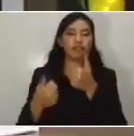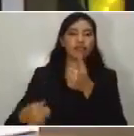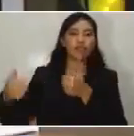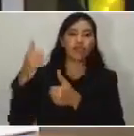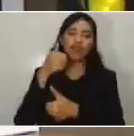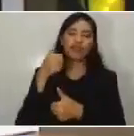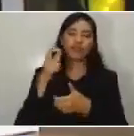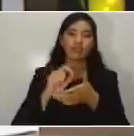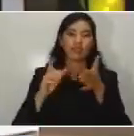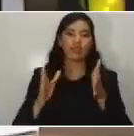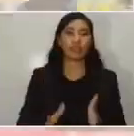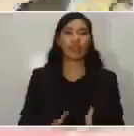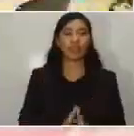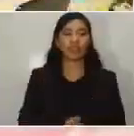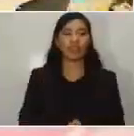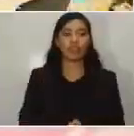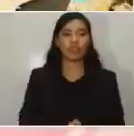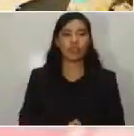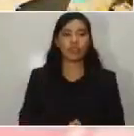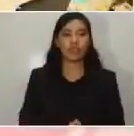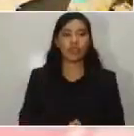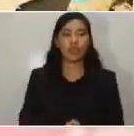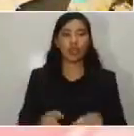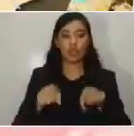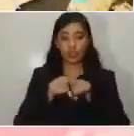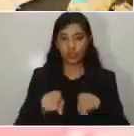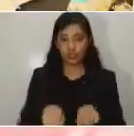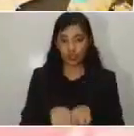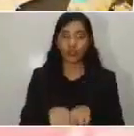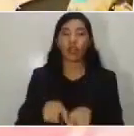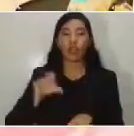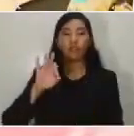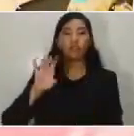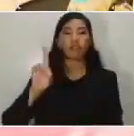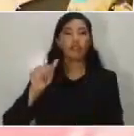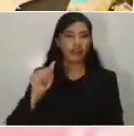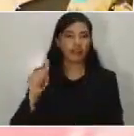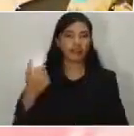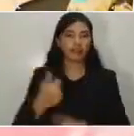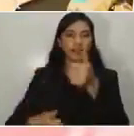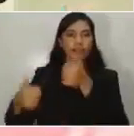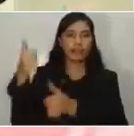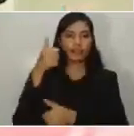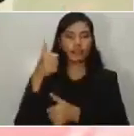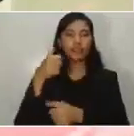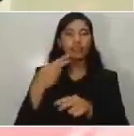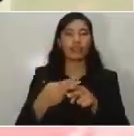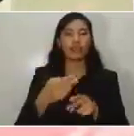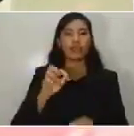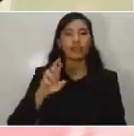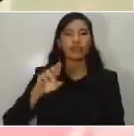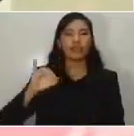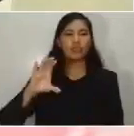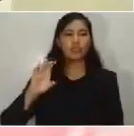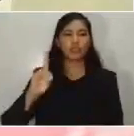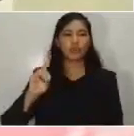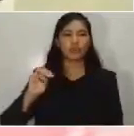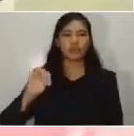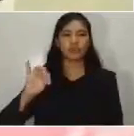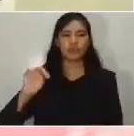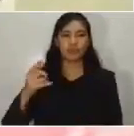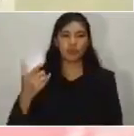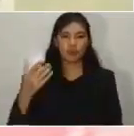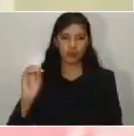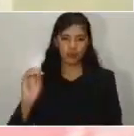sa Europa at sa Espanya, meron din po sa UK, ang sinubukan po nila ay first dose